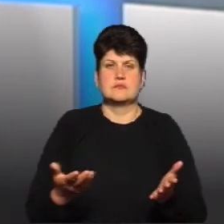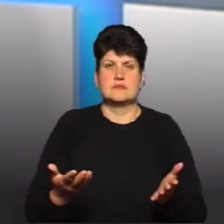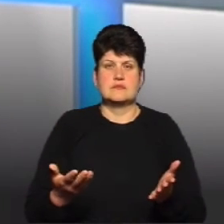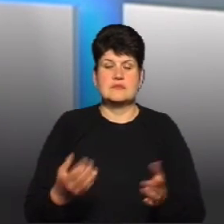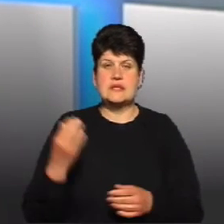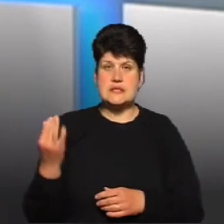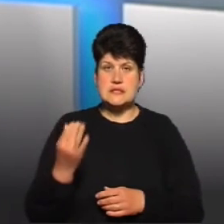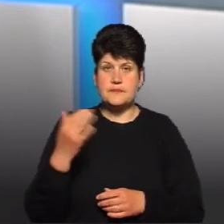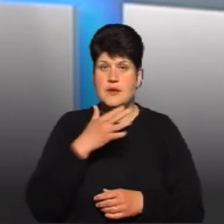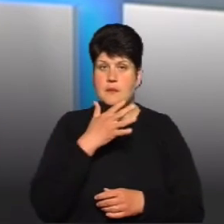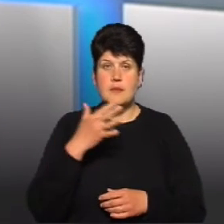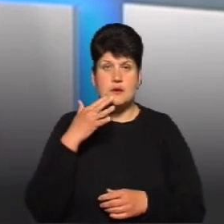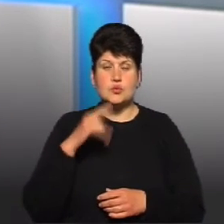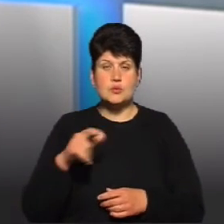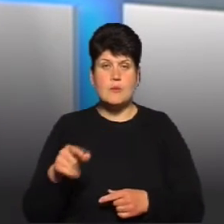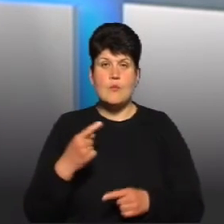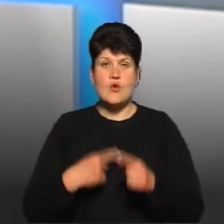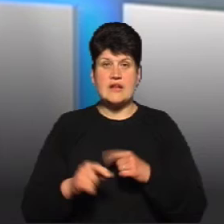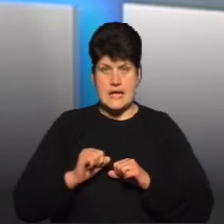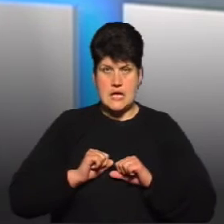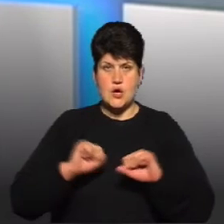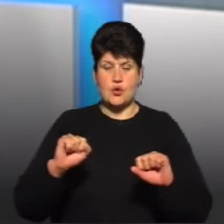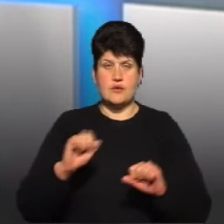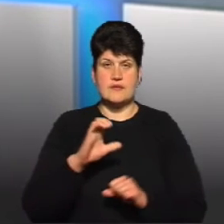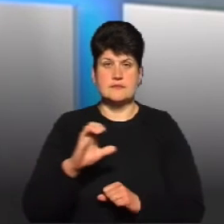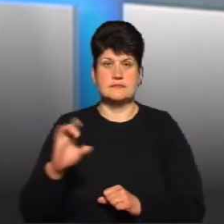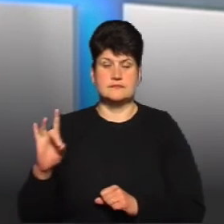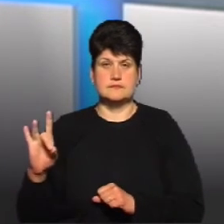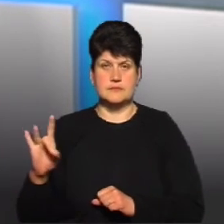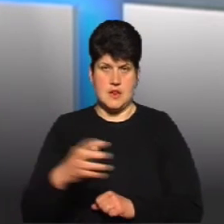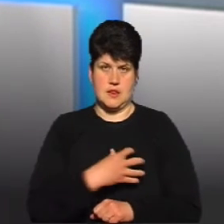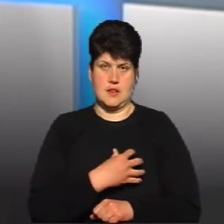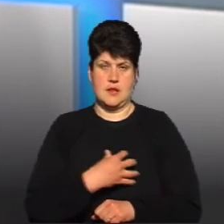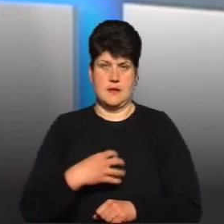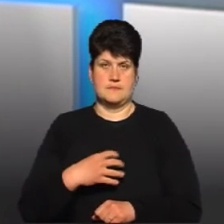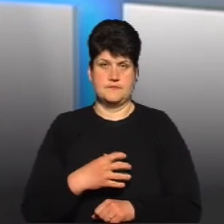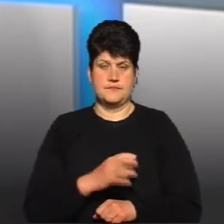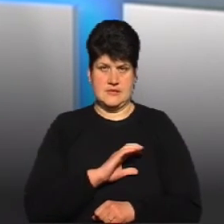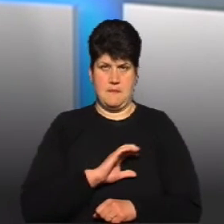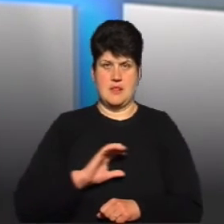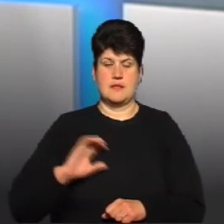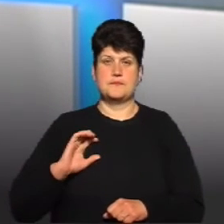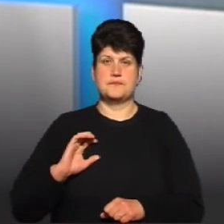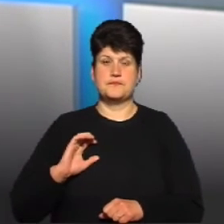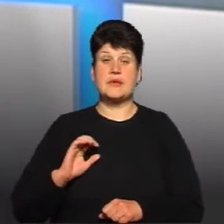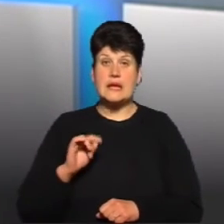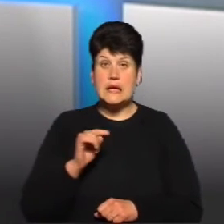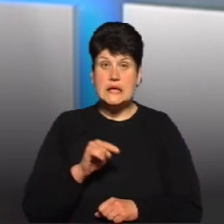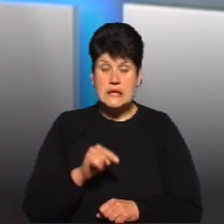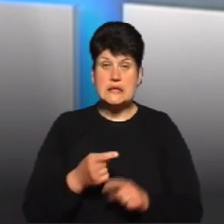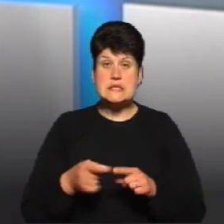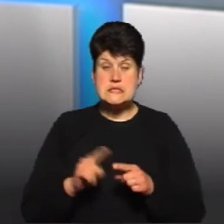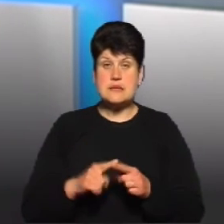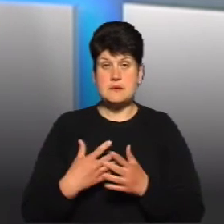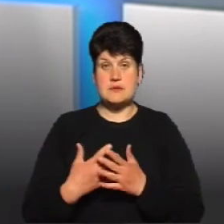багато поверталося героїв Радянського Союзу. Нагороджені. Визнаними героями. І їх, а це майже 9, це